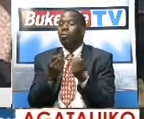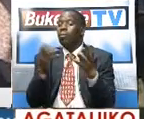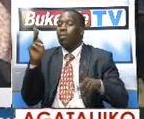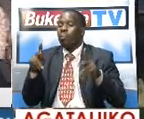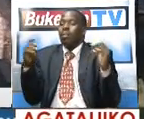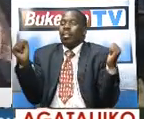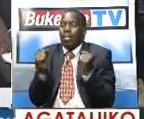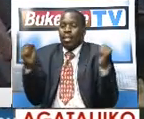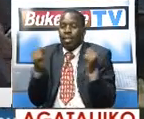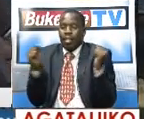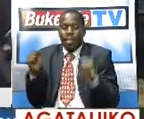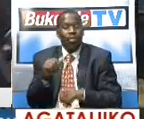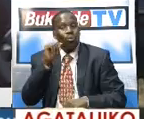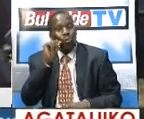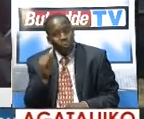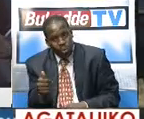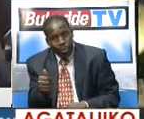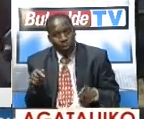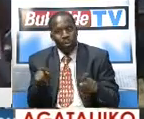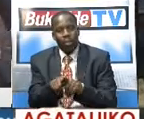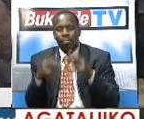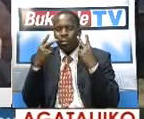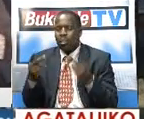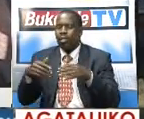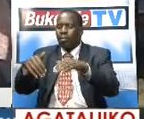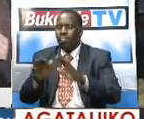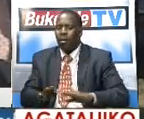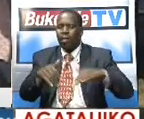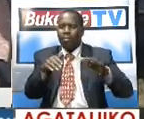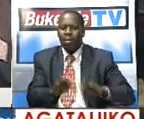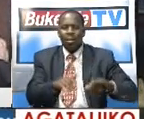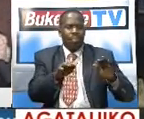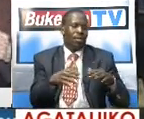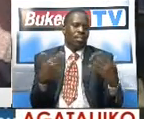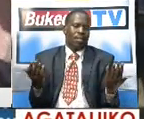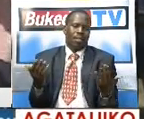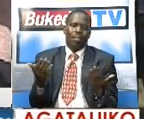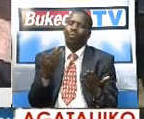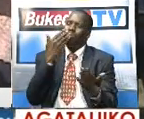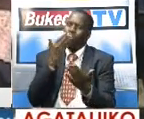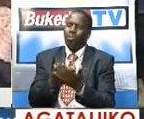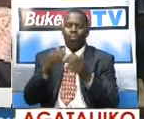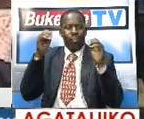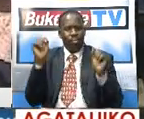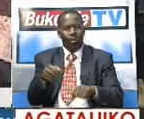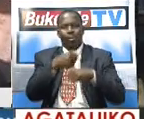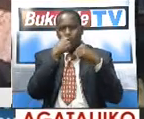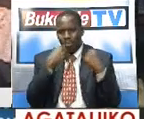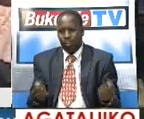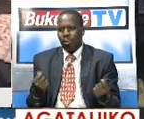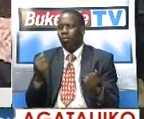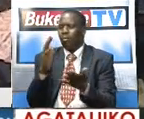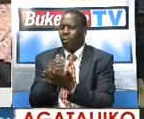barwari. Dero baze kuteze mkatu baze kubiretu bazi. Mbunugoma siko gate. That's not possible. It is